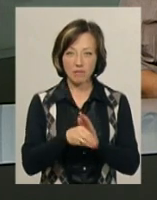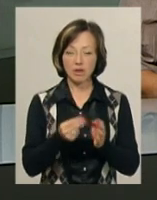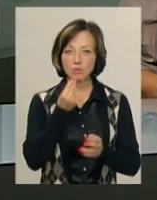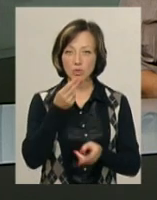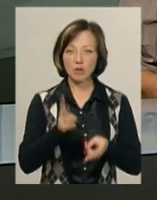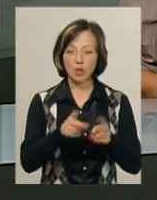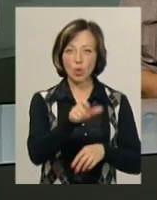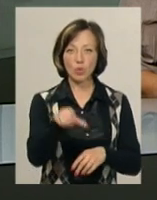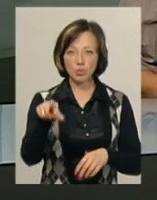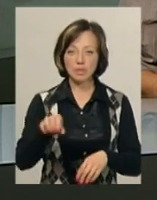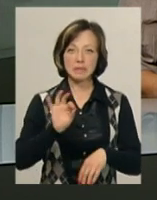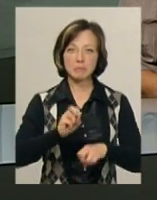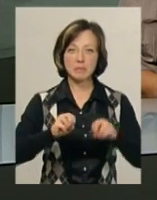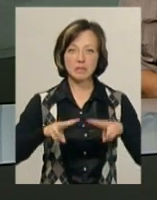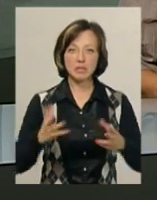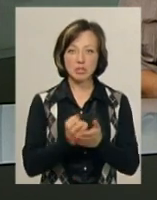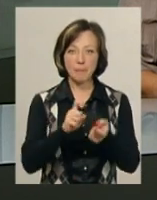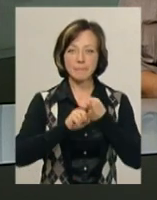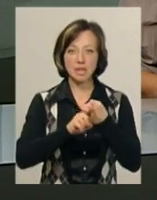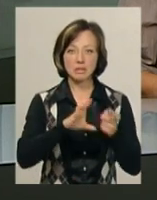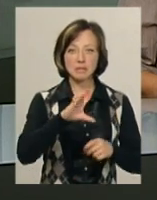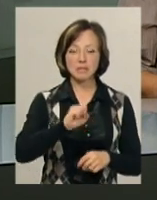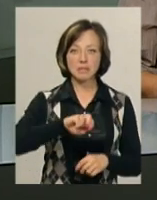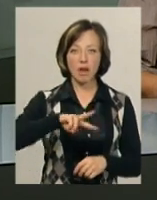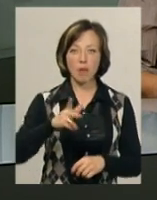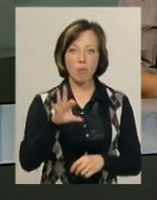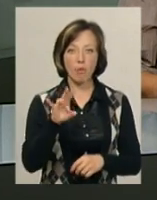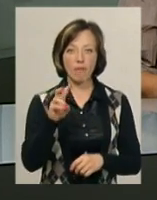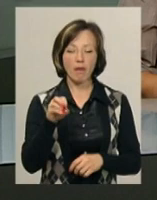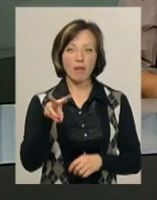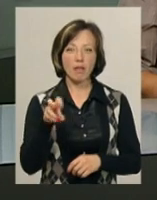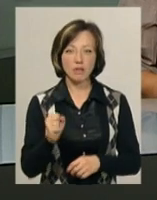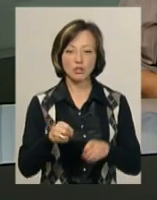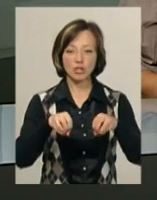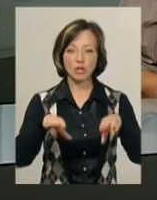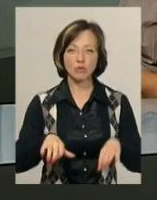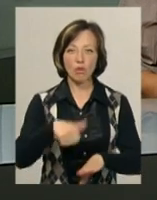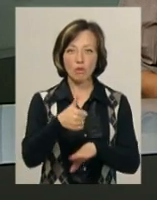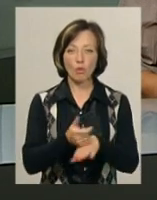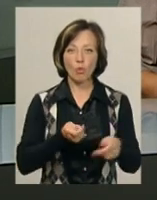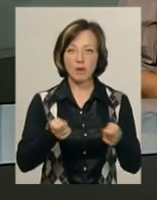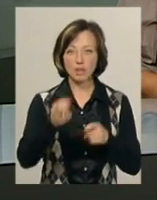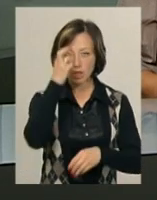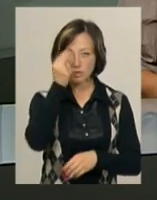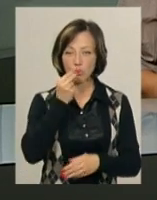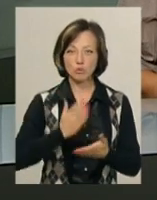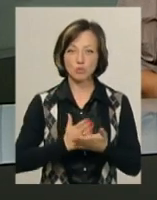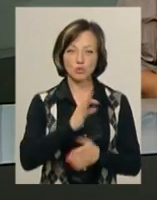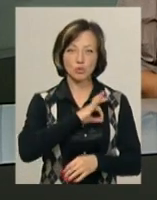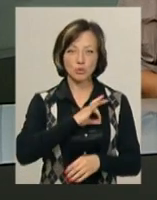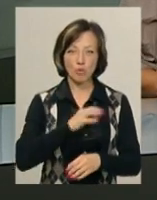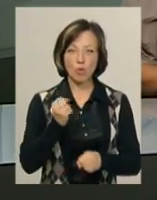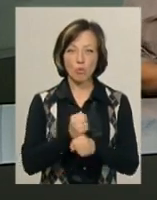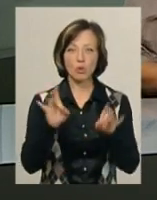люди, фахівці лабораторного центру знайшли бактерію сальмонелу. За рішенням головного управління Держпродспоживслужби в області